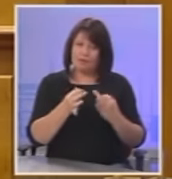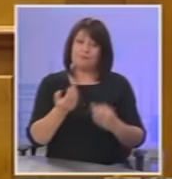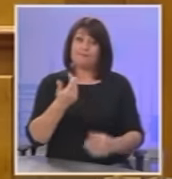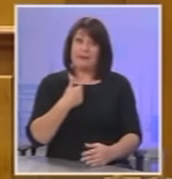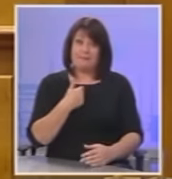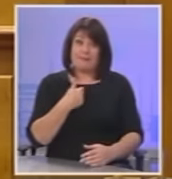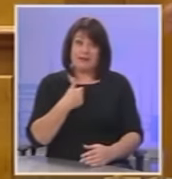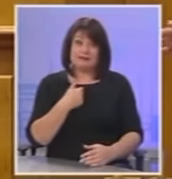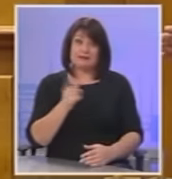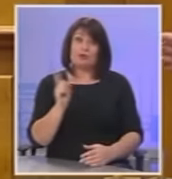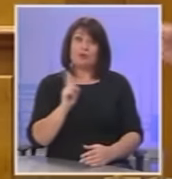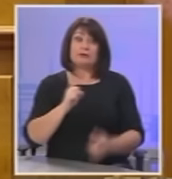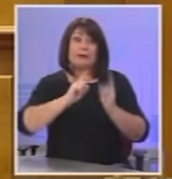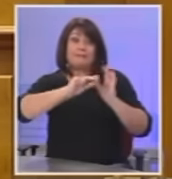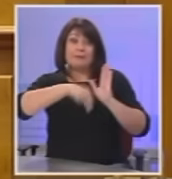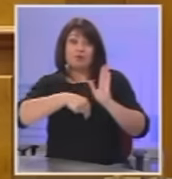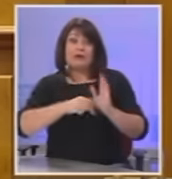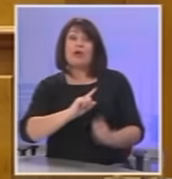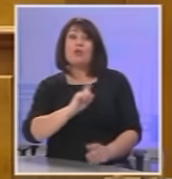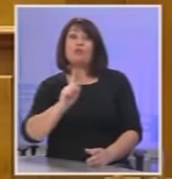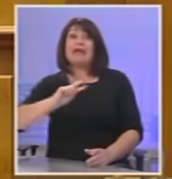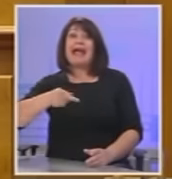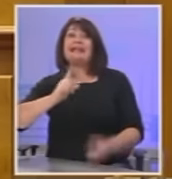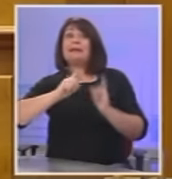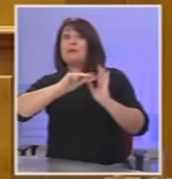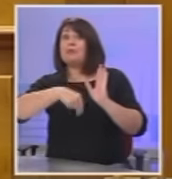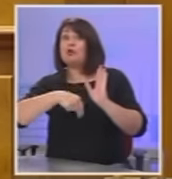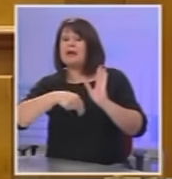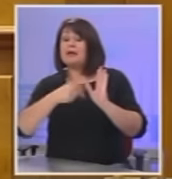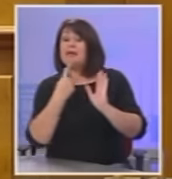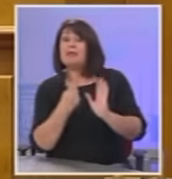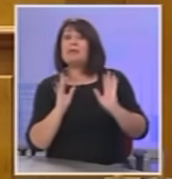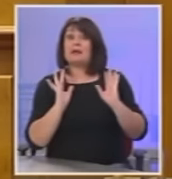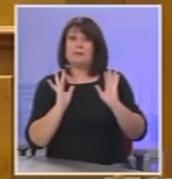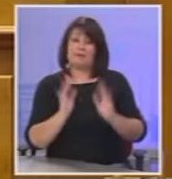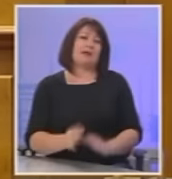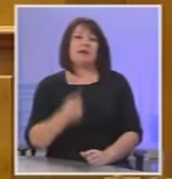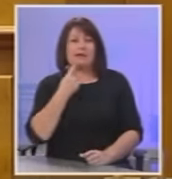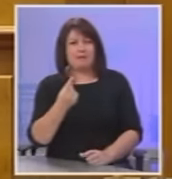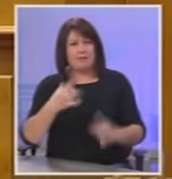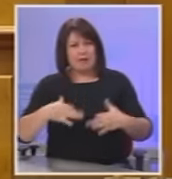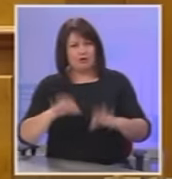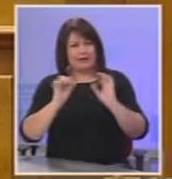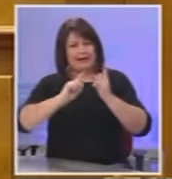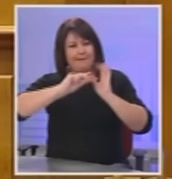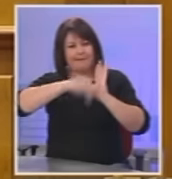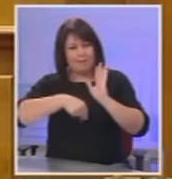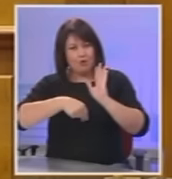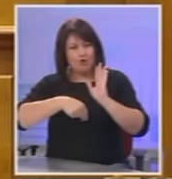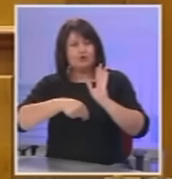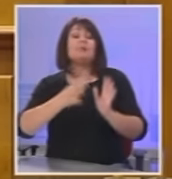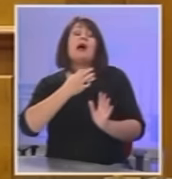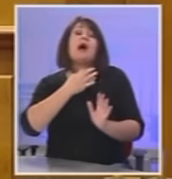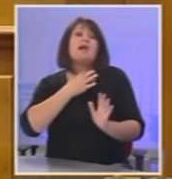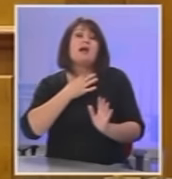εμείς ούτε μνημονιακοί ούτε αντιμνημονιακοί το παίξαμε. Διότι το μνημόνιο, είπαμε από την αρχή, είναι μια